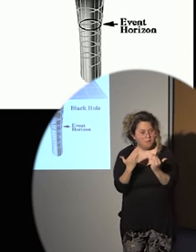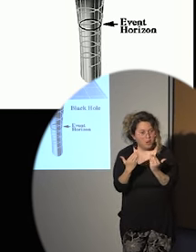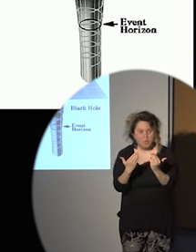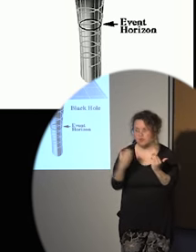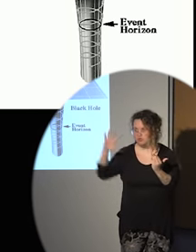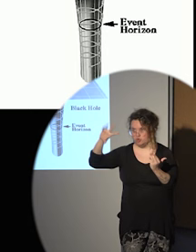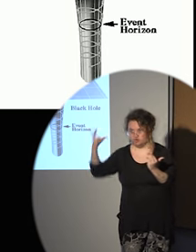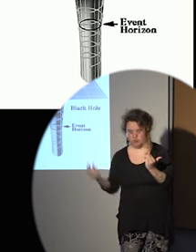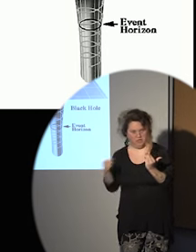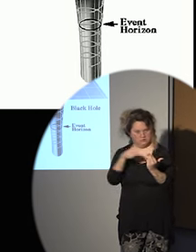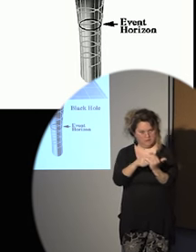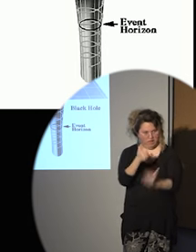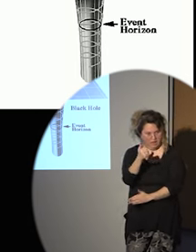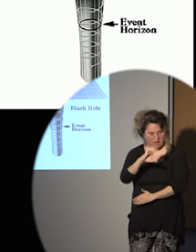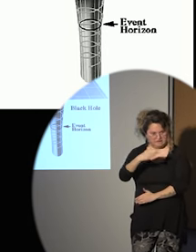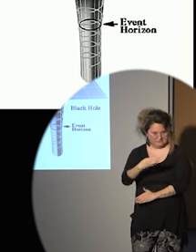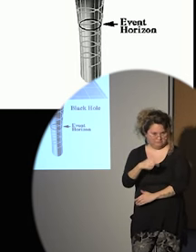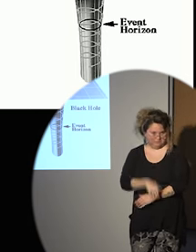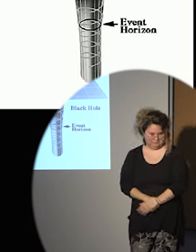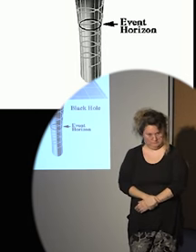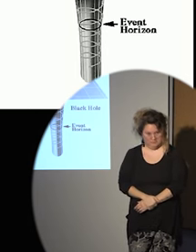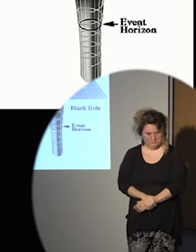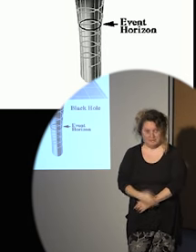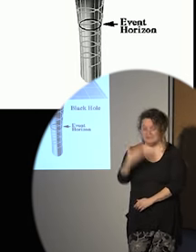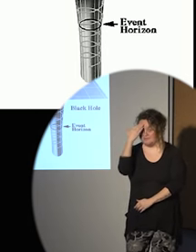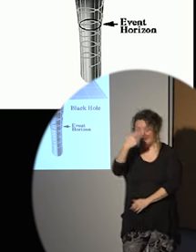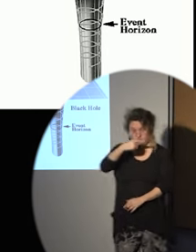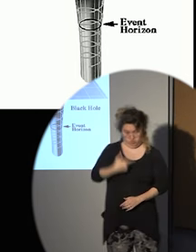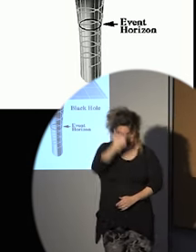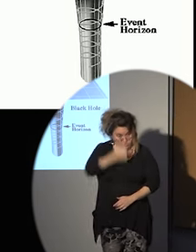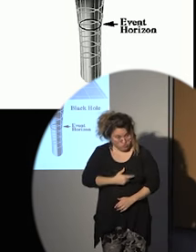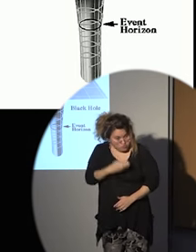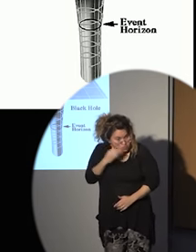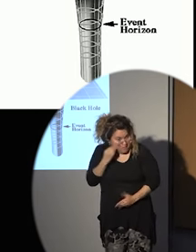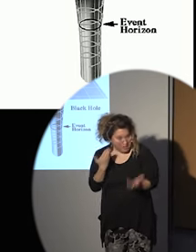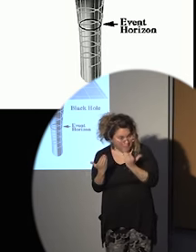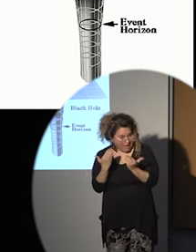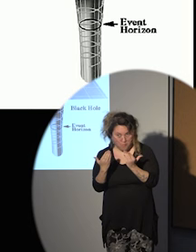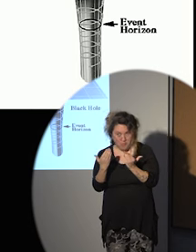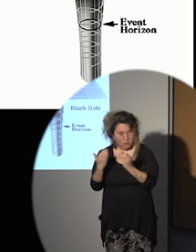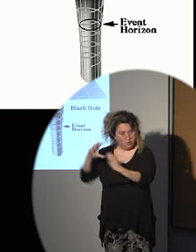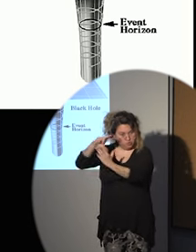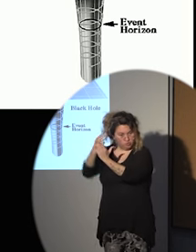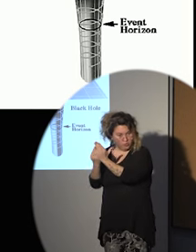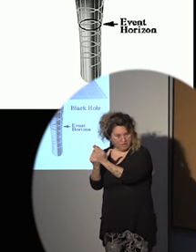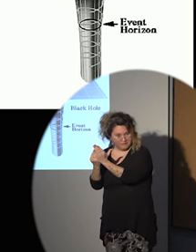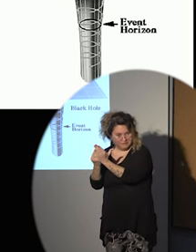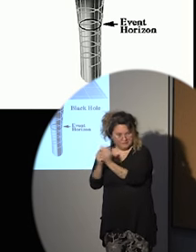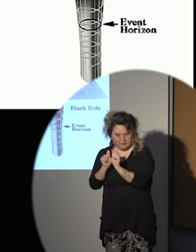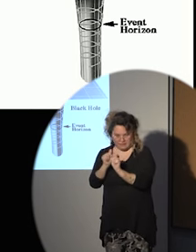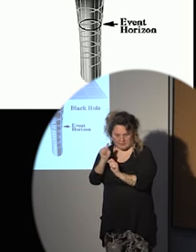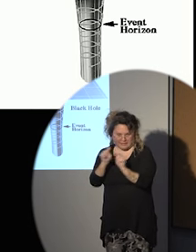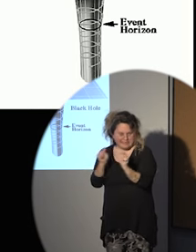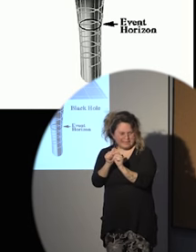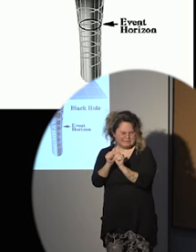cm. Et puis si un être humain était un trou noir, ben, on ne sait pas définir la taille parce qu'on a des problèmes avec la physique